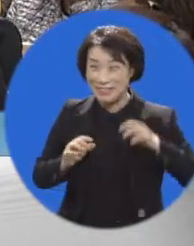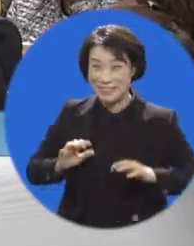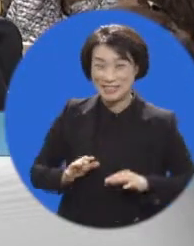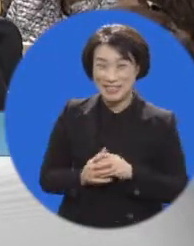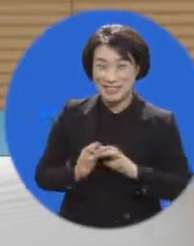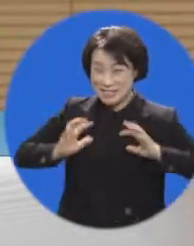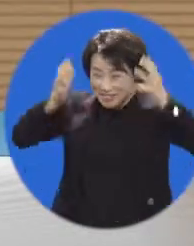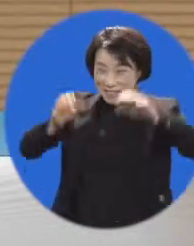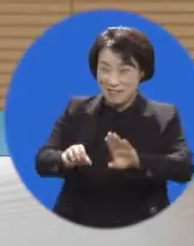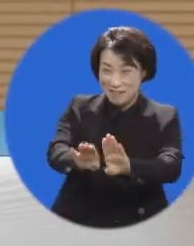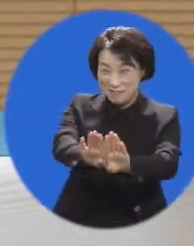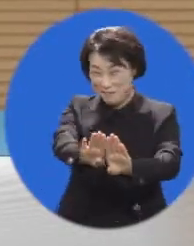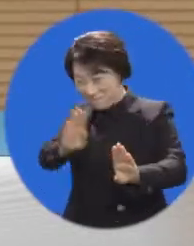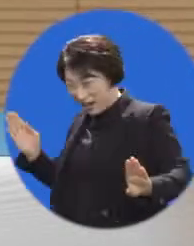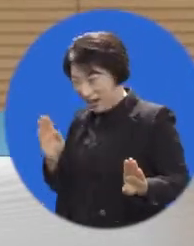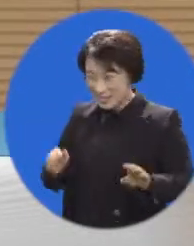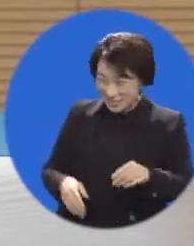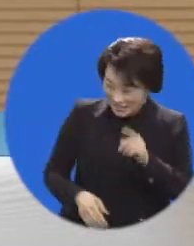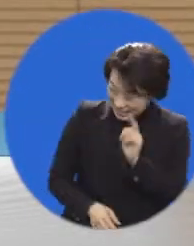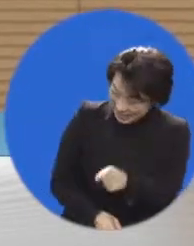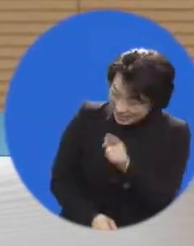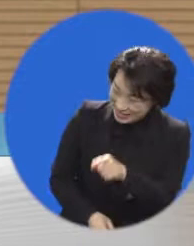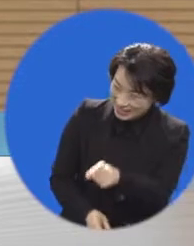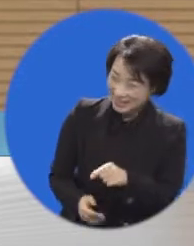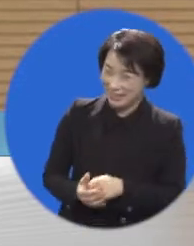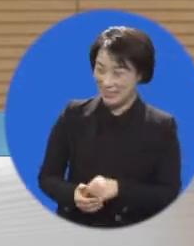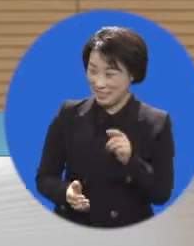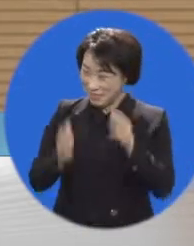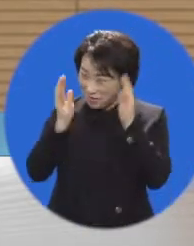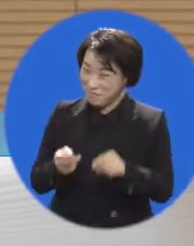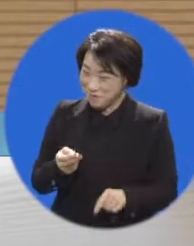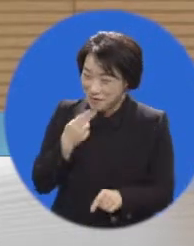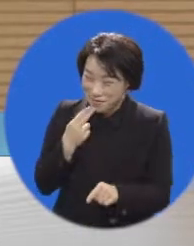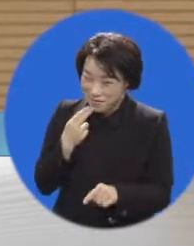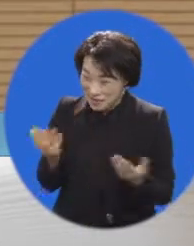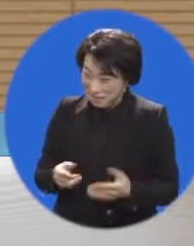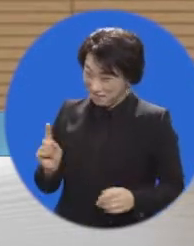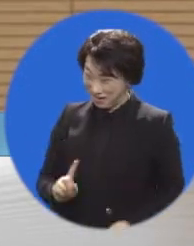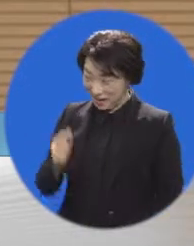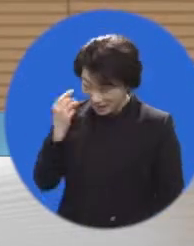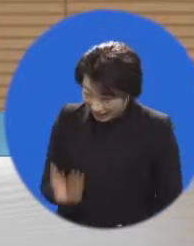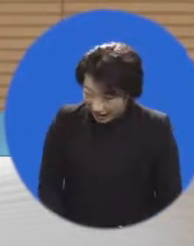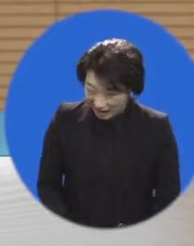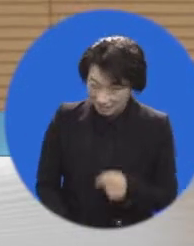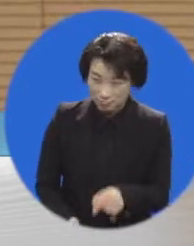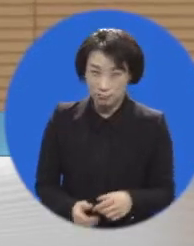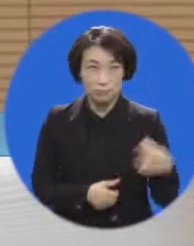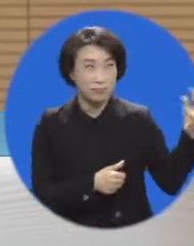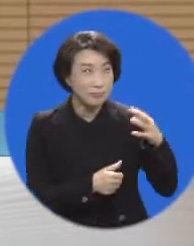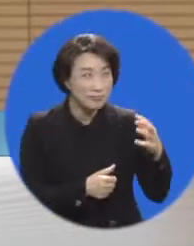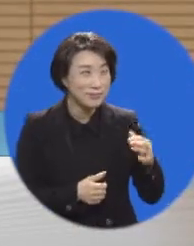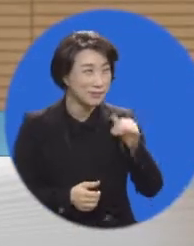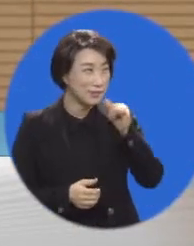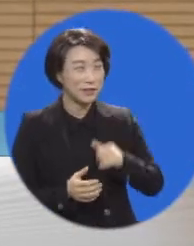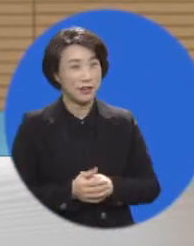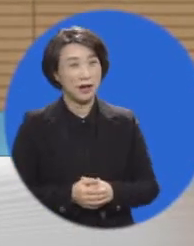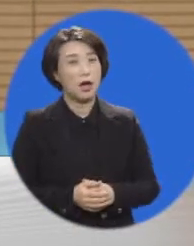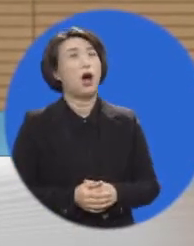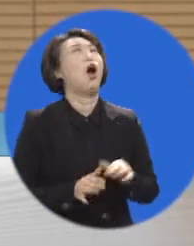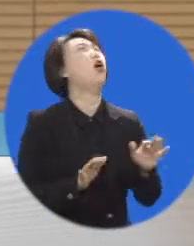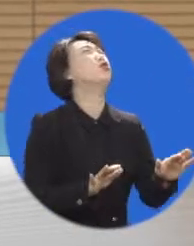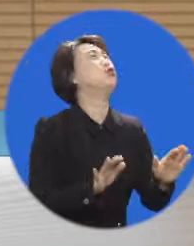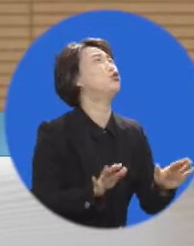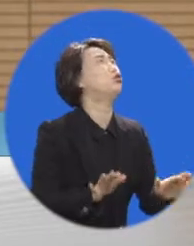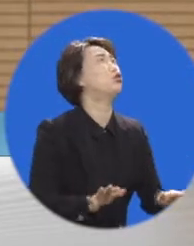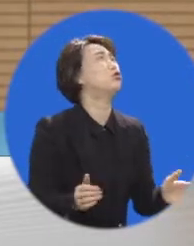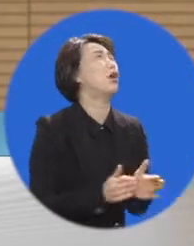문을 털컥 열면서 이놈의 새끼 공부는 하는 거 못하는 짓이야. 아, 지금까지